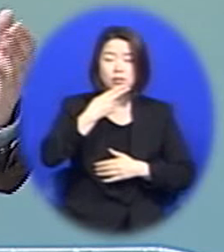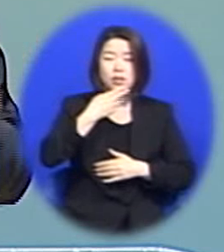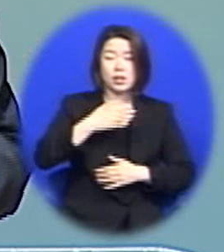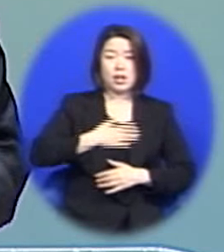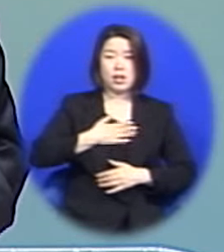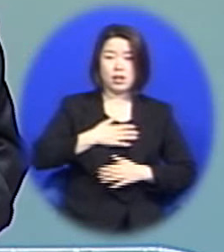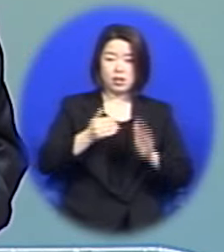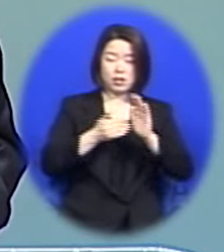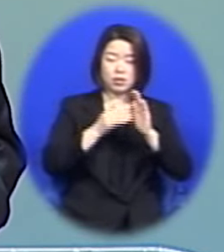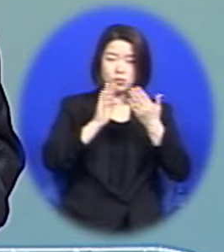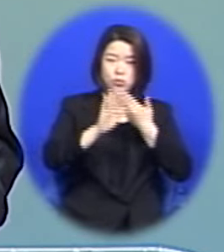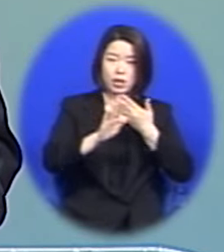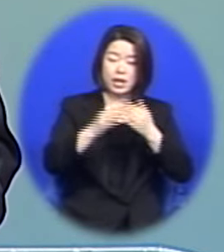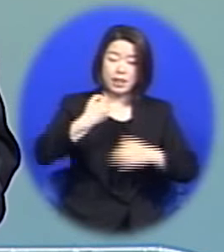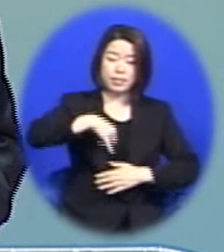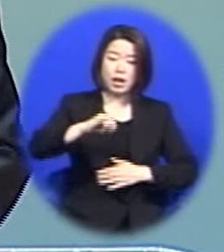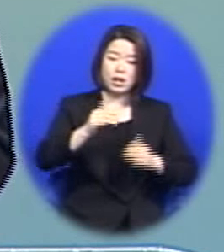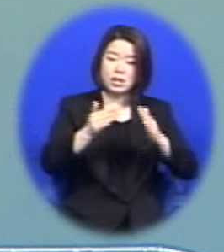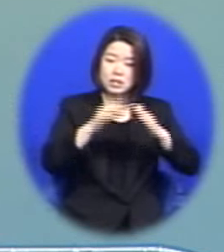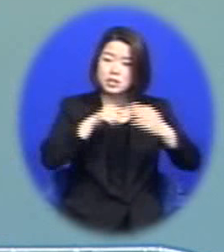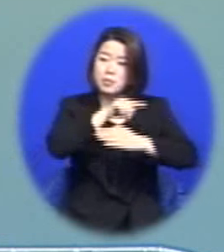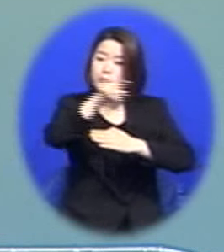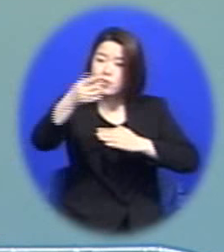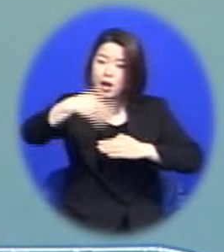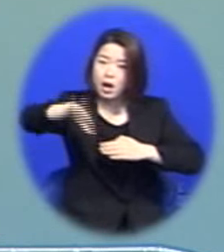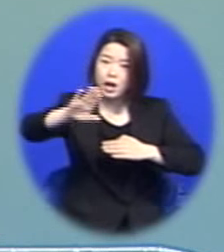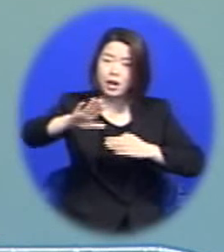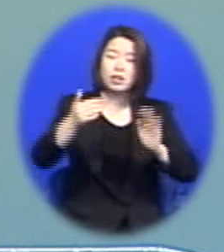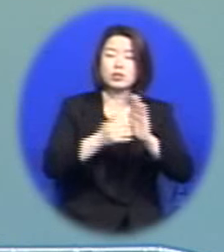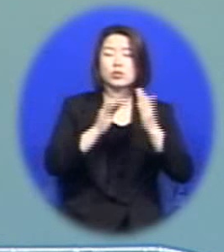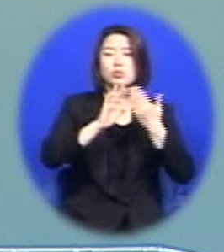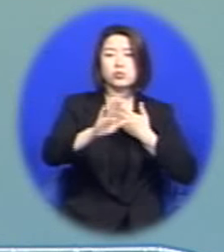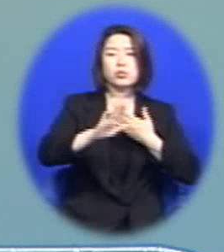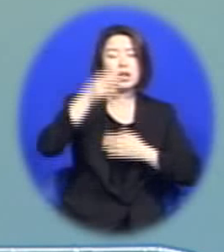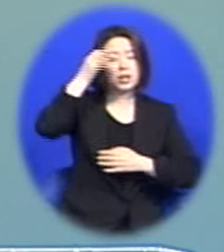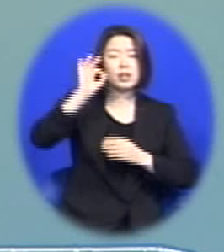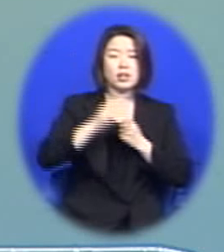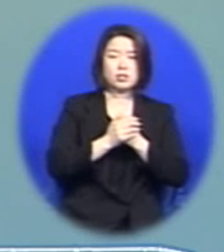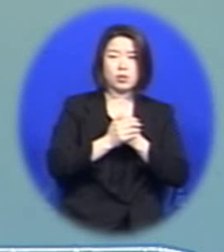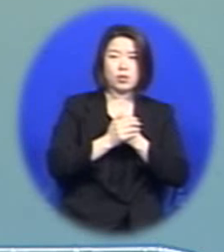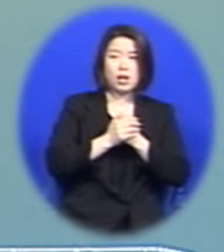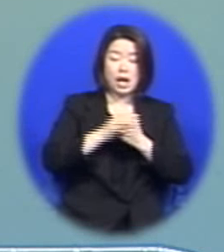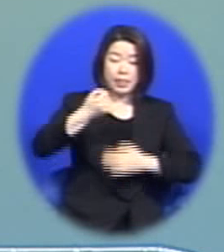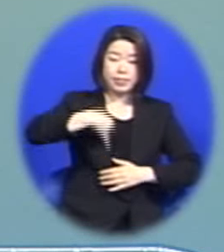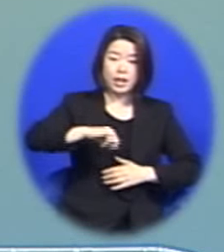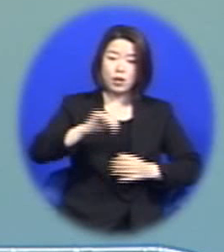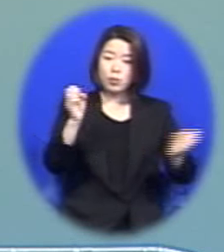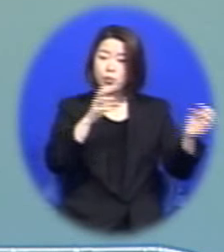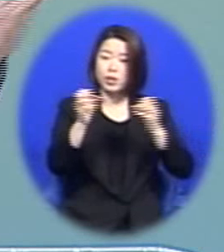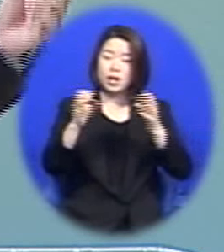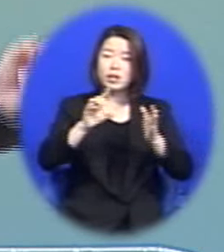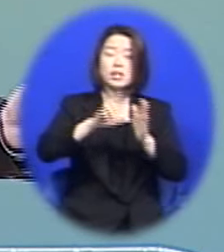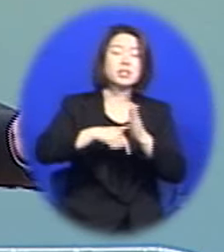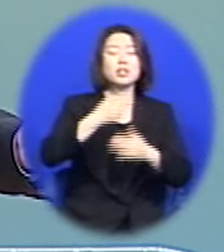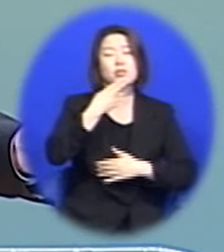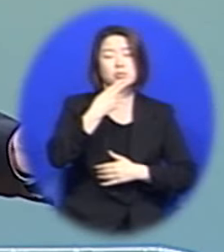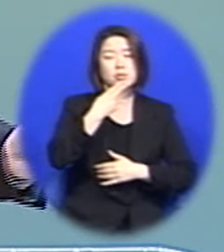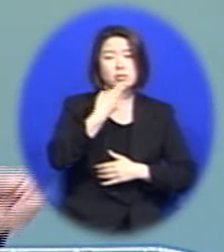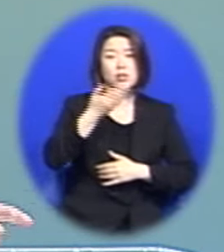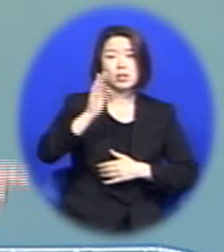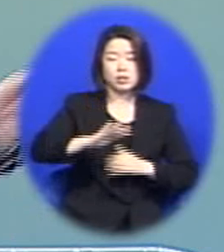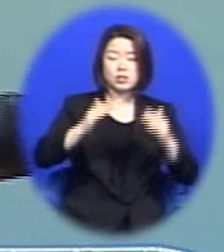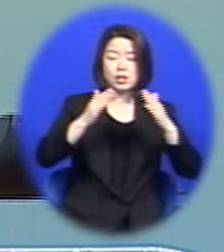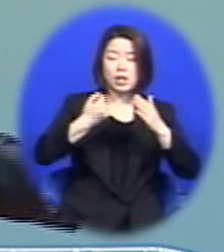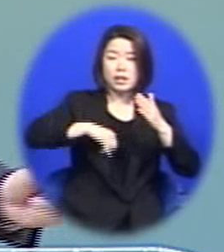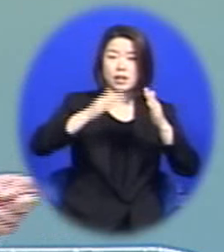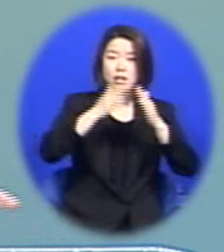정신이 차 되셨어요 따라 고 이야기 할 시간이 없었어요 너무 사업이 바쁘니까 그런데 딸이 가출하고 나니까